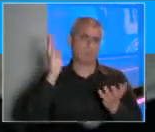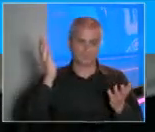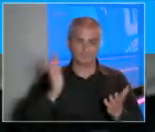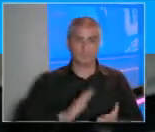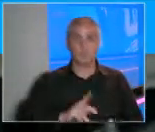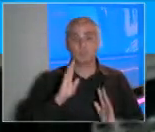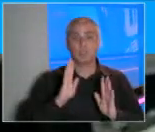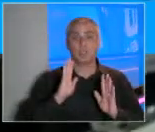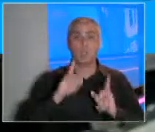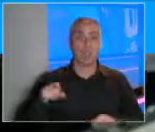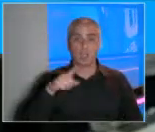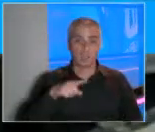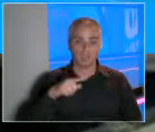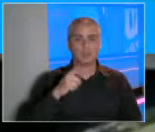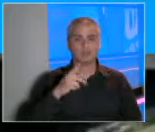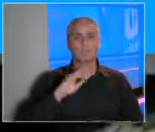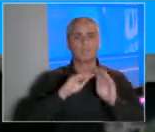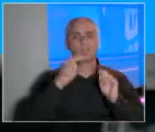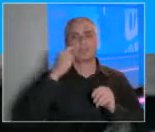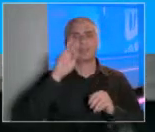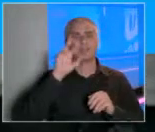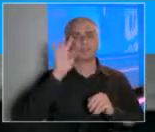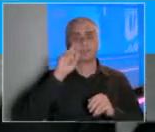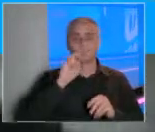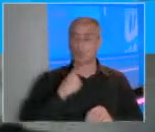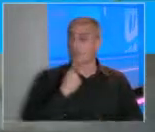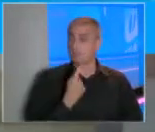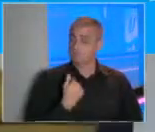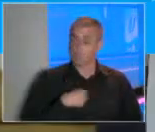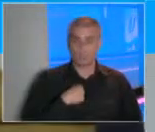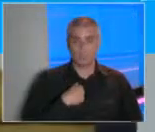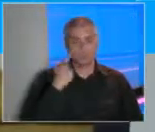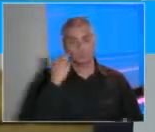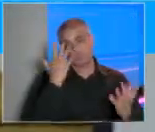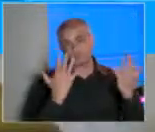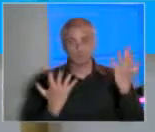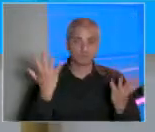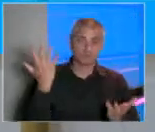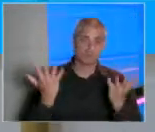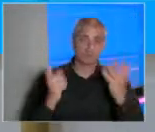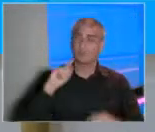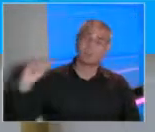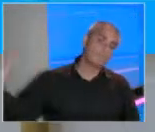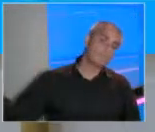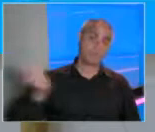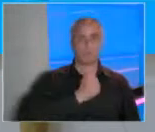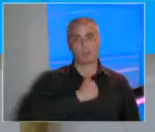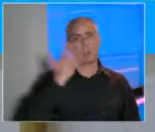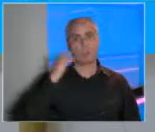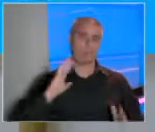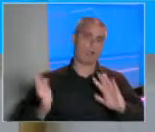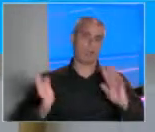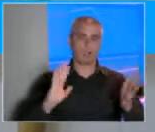בחרה. ככה למעשה, נכון, גרטנר יוכל לבוא ולהגיד, אנחנו מעריכים שבכל בני ברק היו ככה